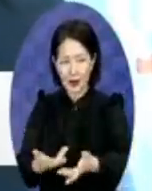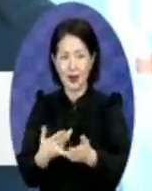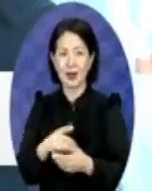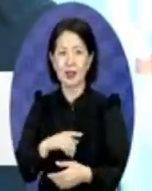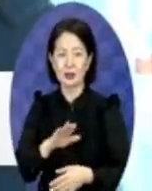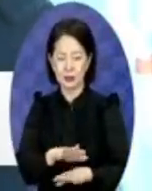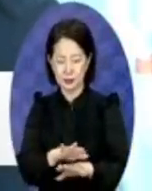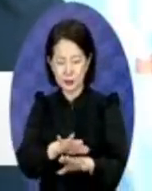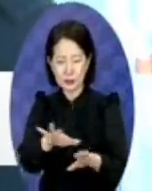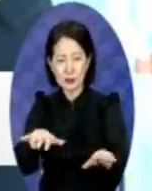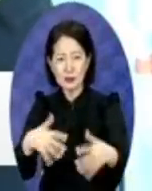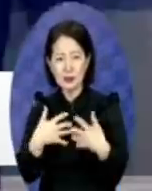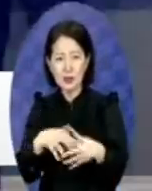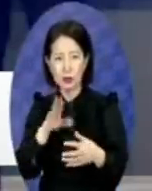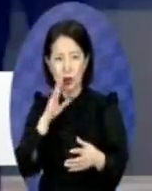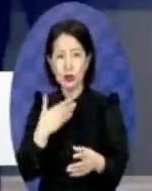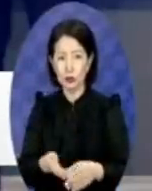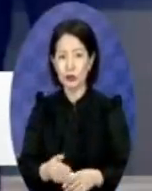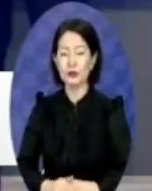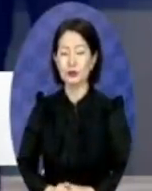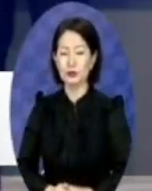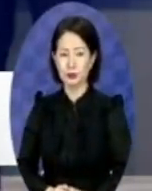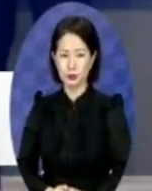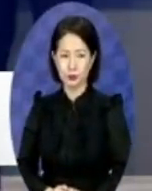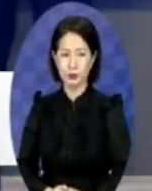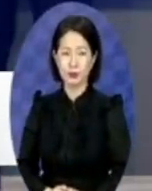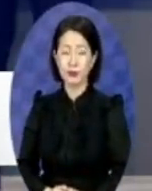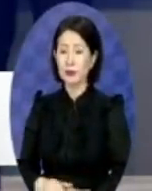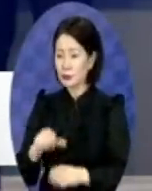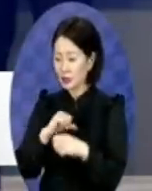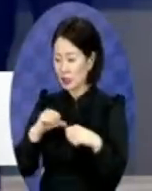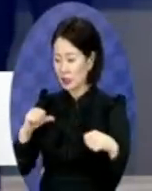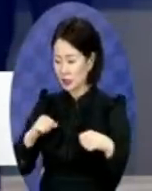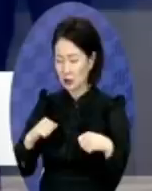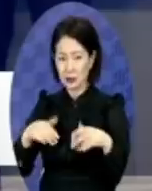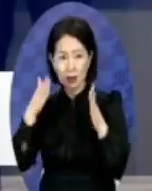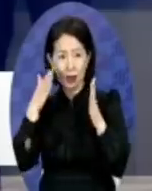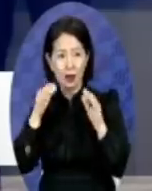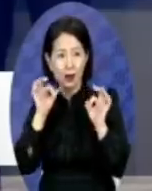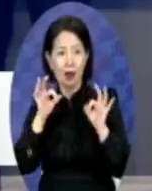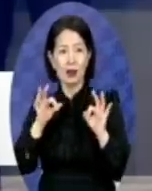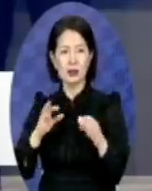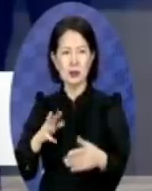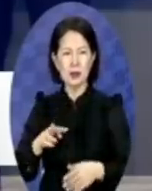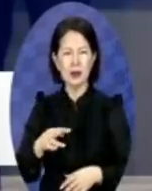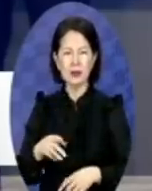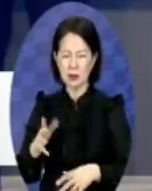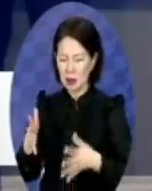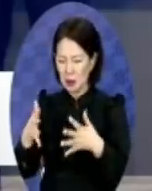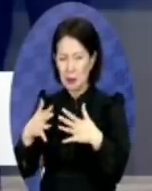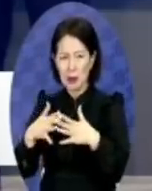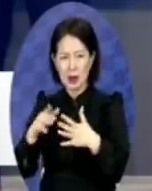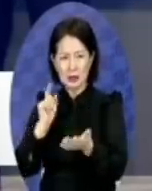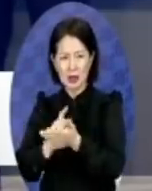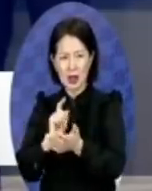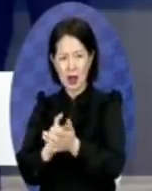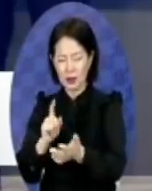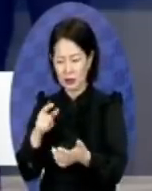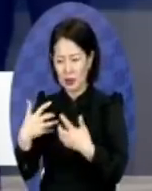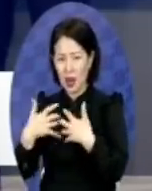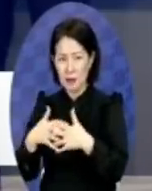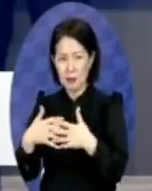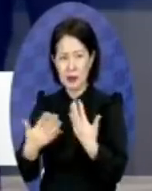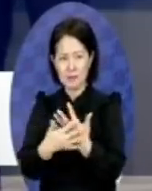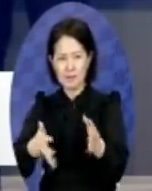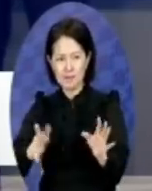эднэрт одоо авч үг. За иргэд тус мэдээж гайхаж магадгүй яг энэ одоо байранд заавал ингэж амжтдаг ингэж